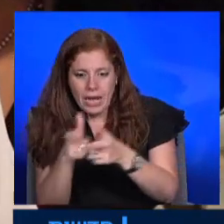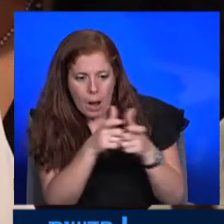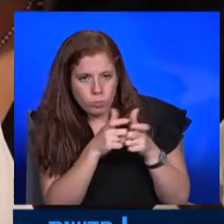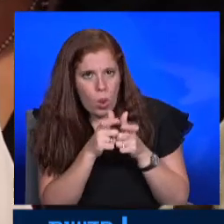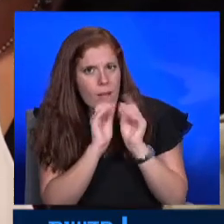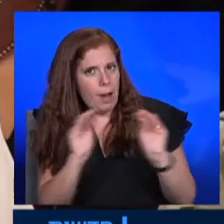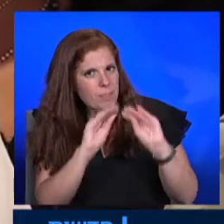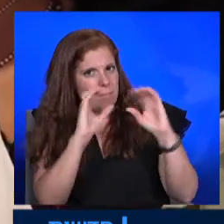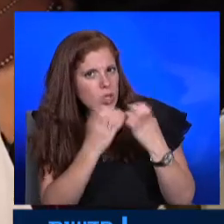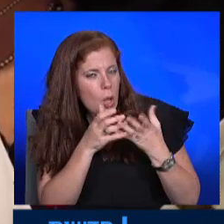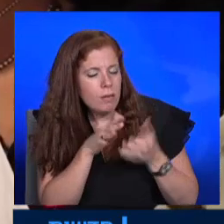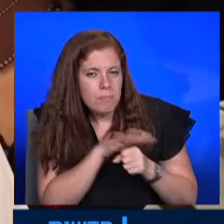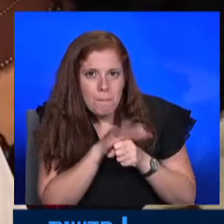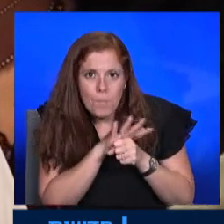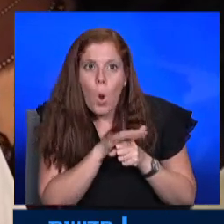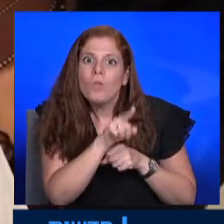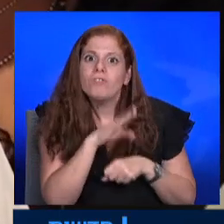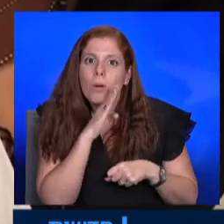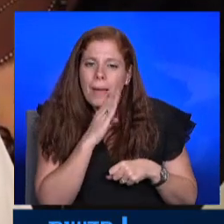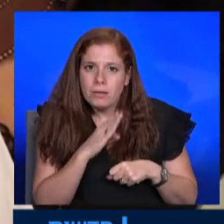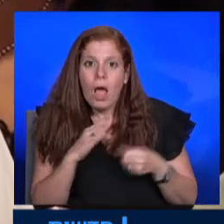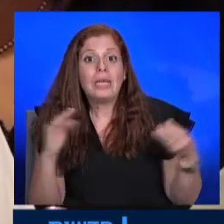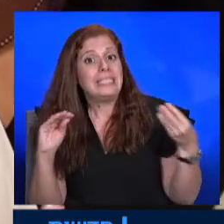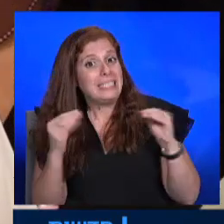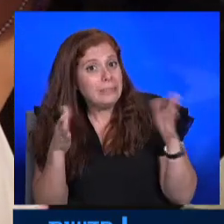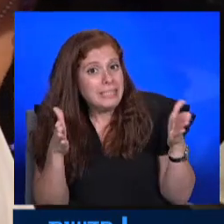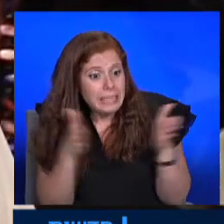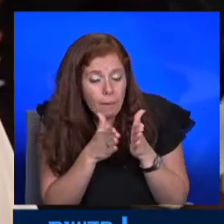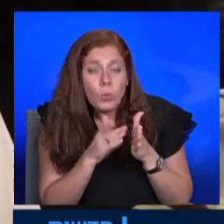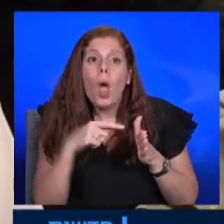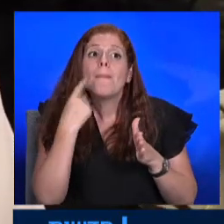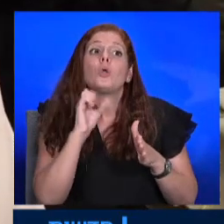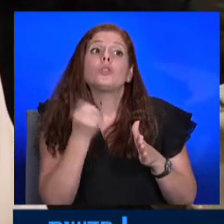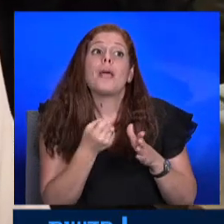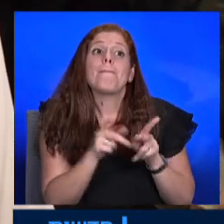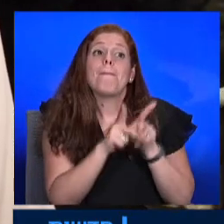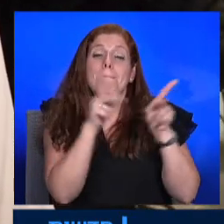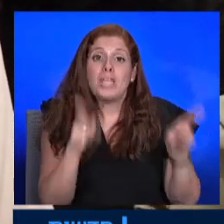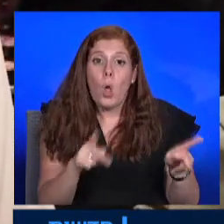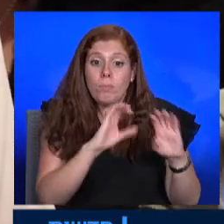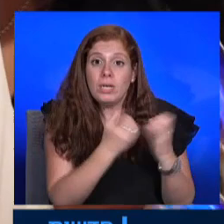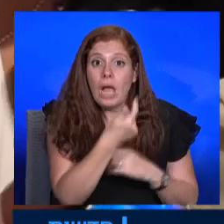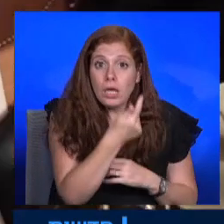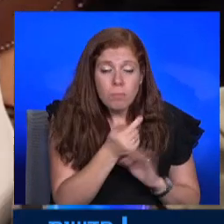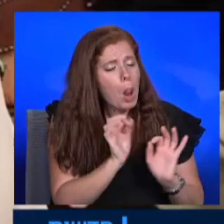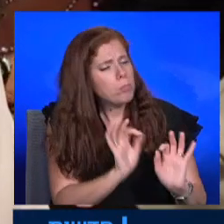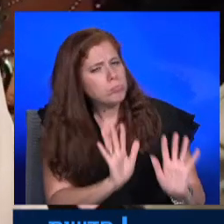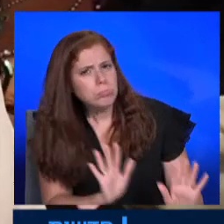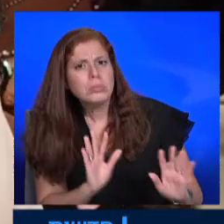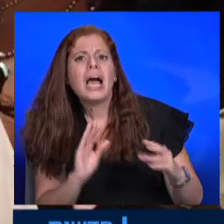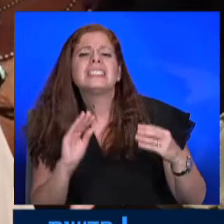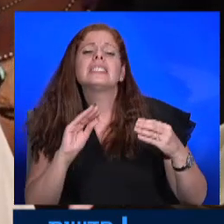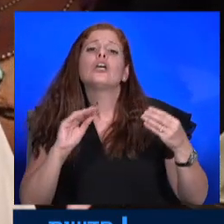לכן אנחנו גם צמצמנו ואמרנו שאם הפתרון נמצא מגמל ואילך, אז צמצמנו את השביתה